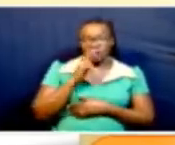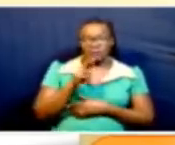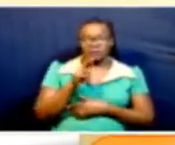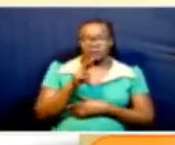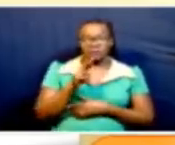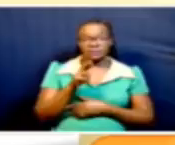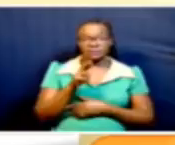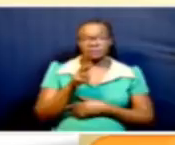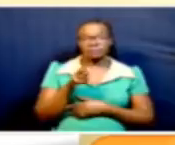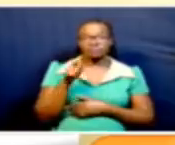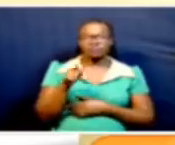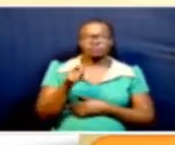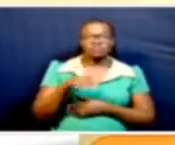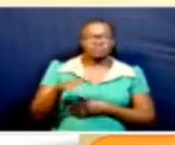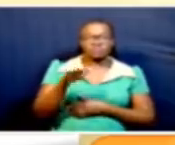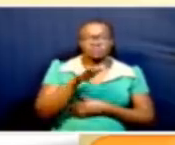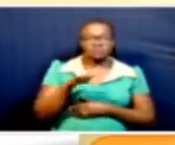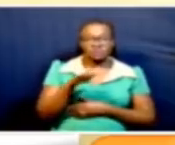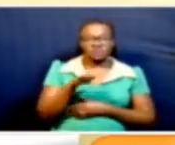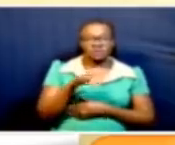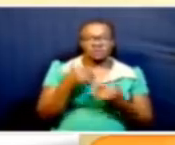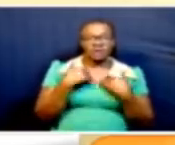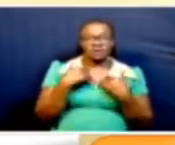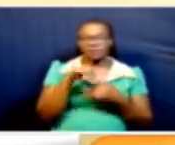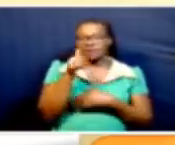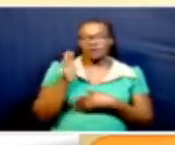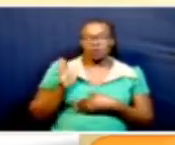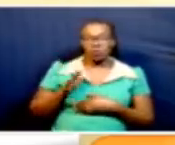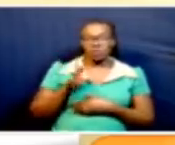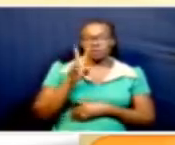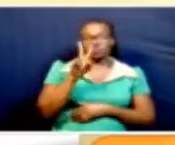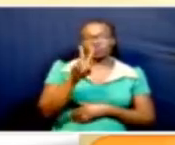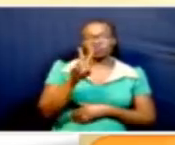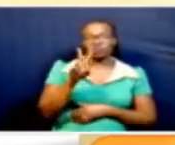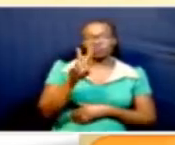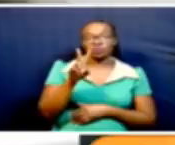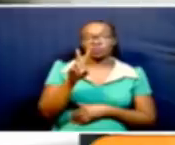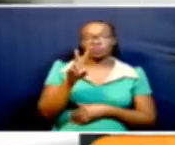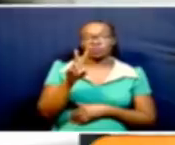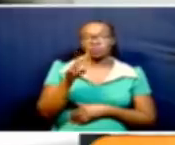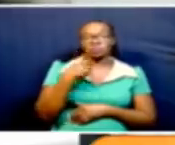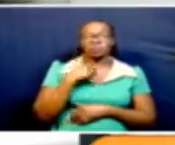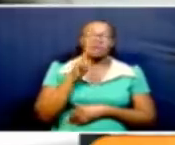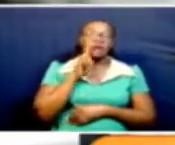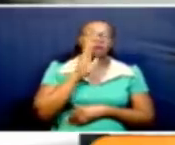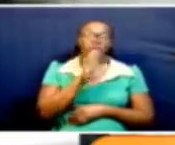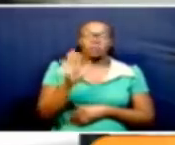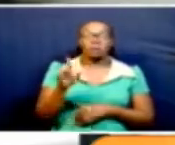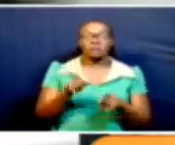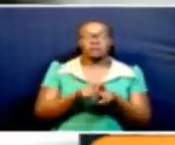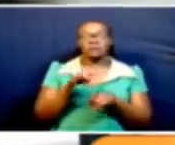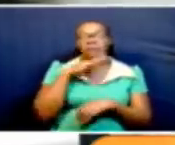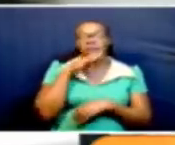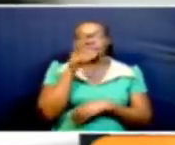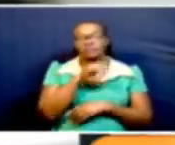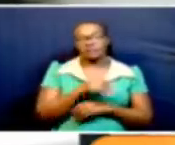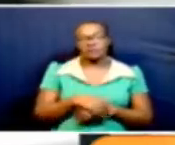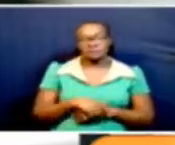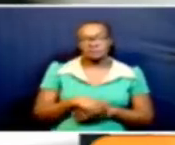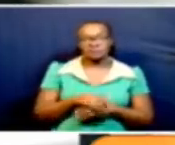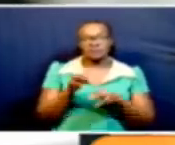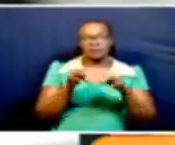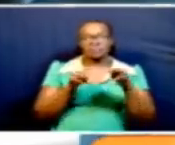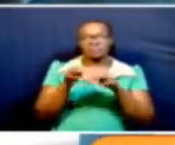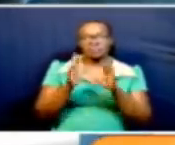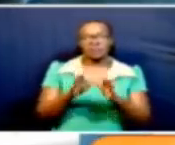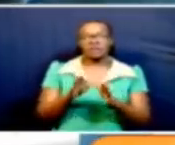tena iko wa mama wawili wenye wananiita sasa jomba. Msimamizi wa hospitali ya Nakuru Level 5